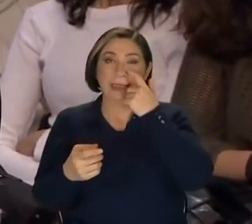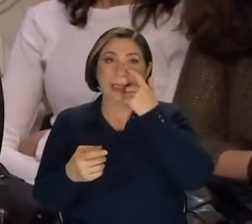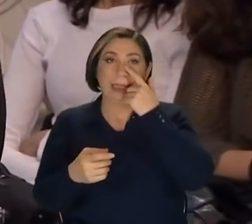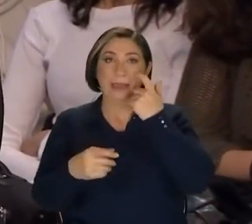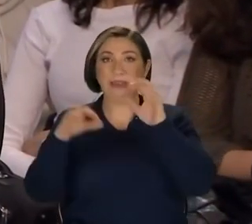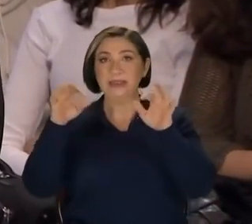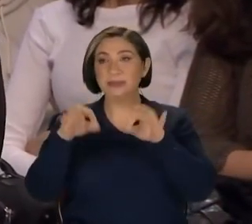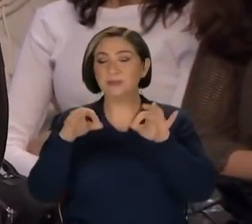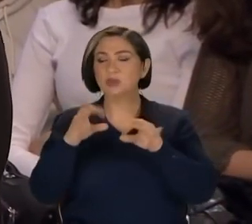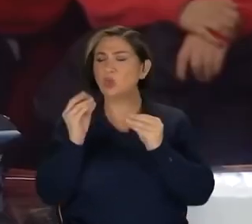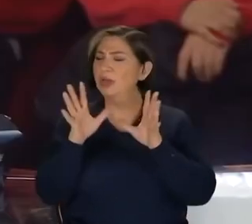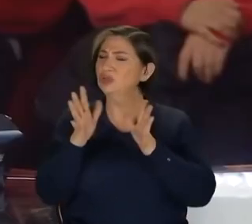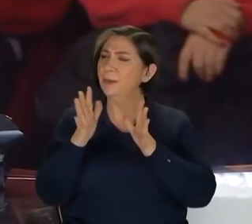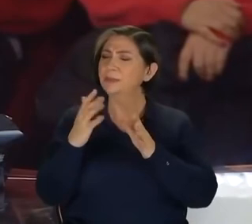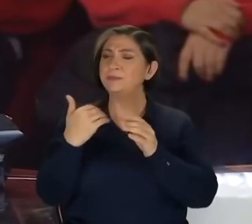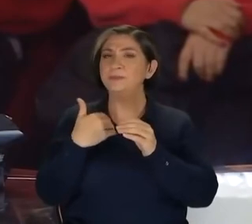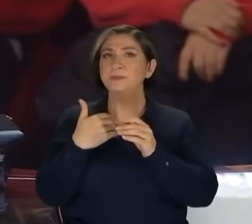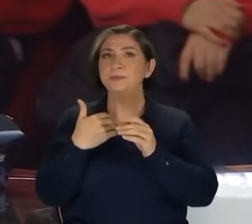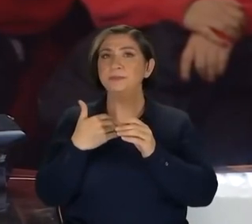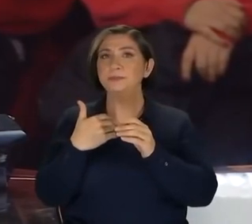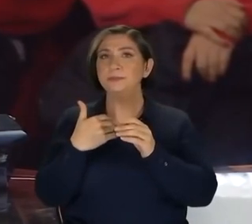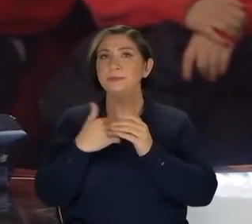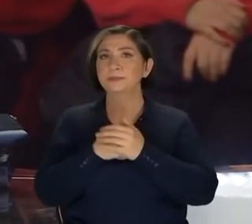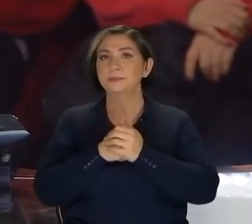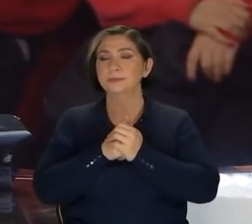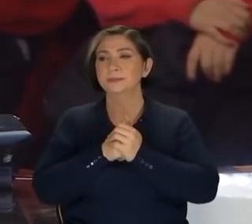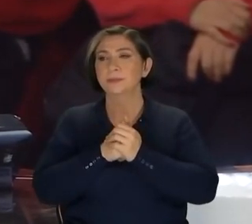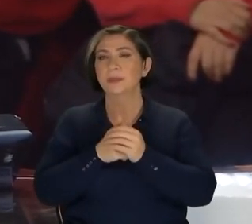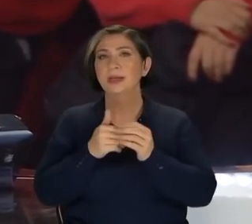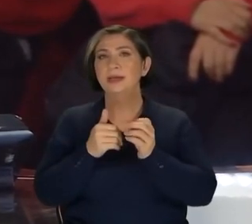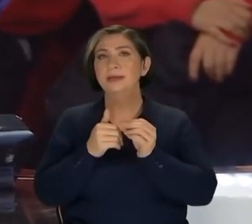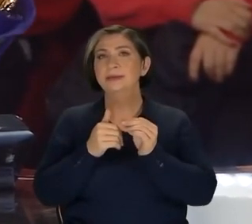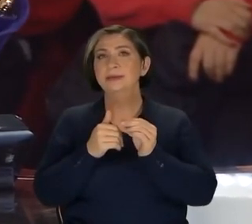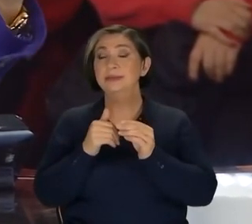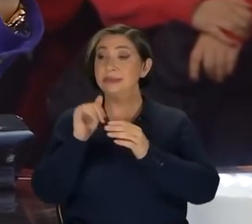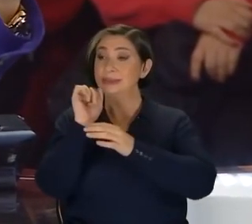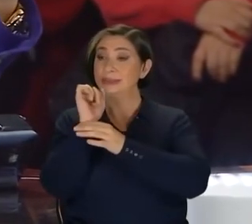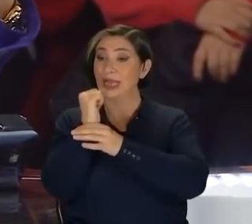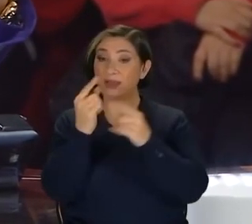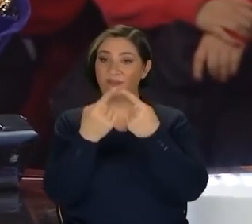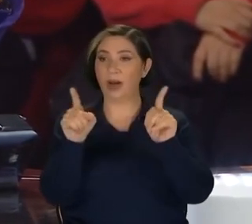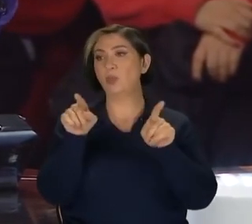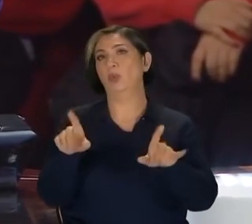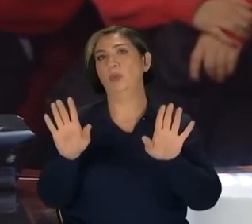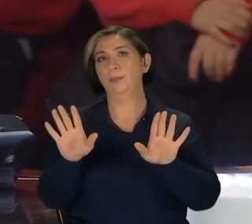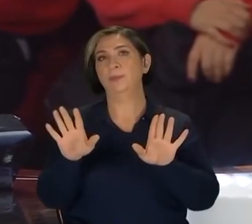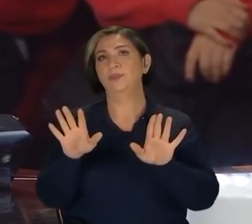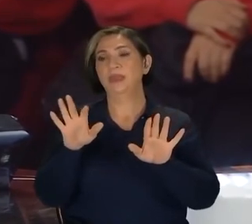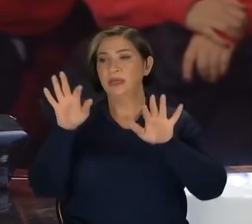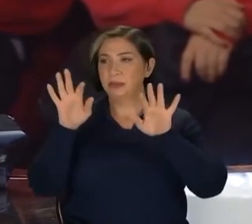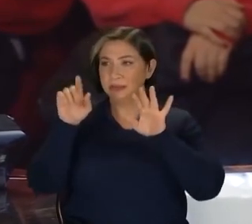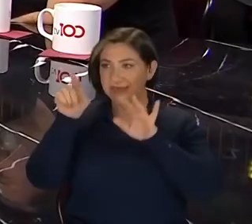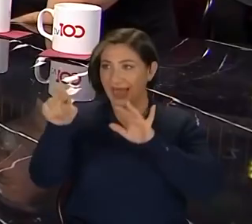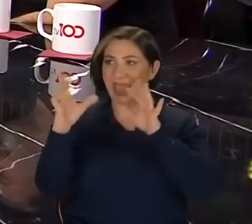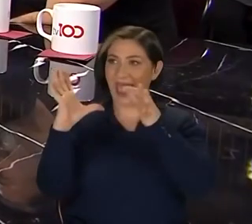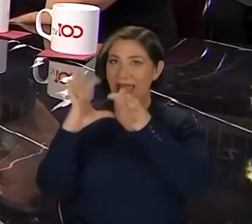Şimdi şey çok acayip. Şimdi beni... Şöyle bir şey var. Şimdi sanatların farkı bu. Şimdi